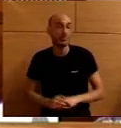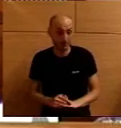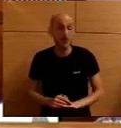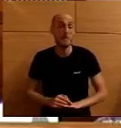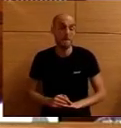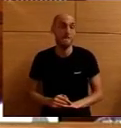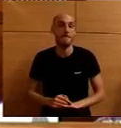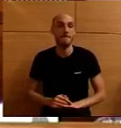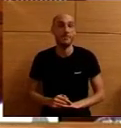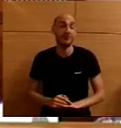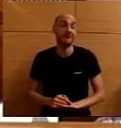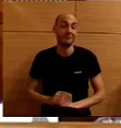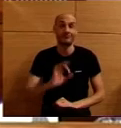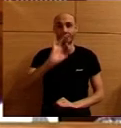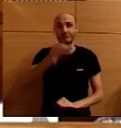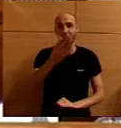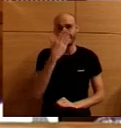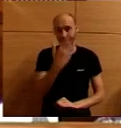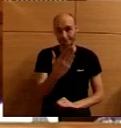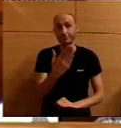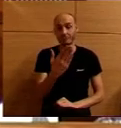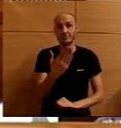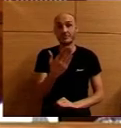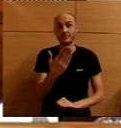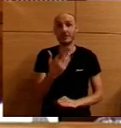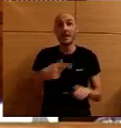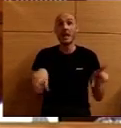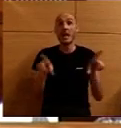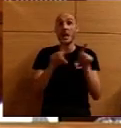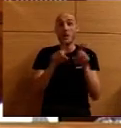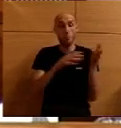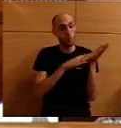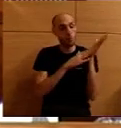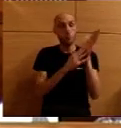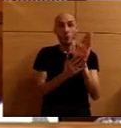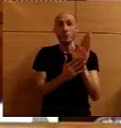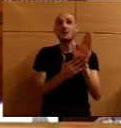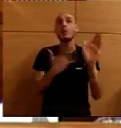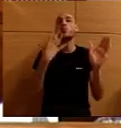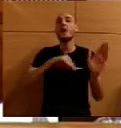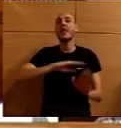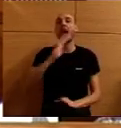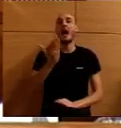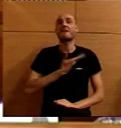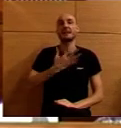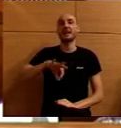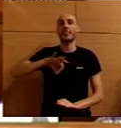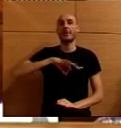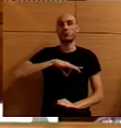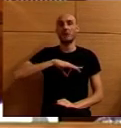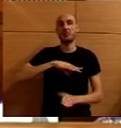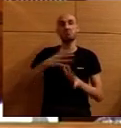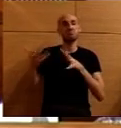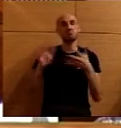Miren, efectivament, aquesta proposta a la Diputació de València li afectaria amb una merma d'ingressos d'aproximadament 8 milions